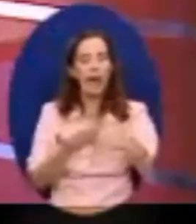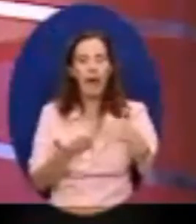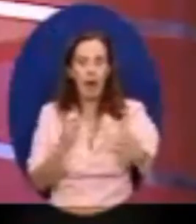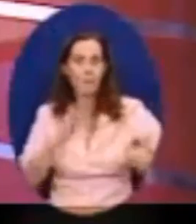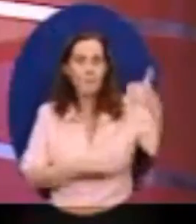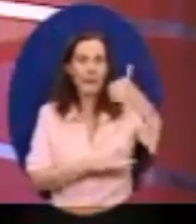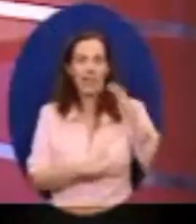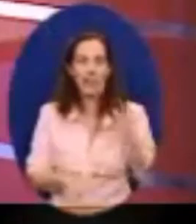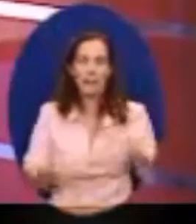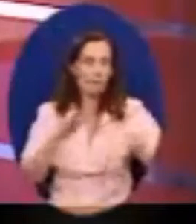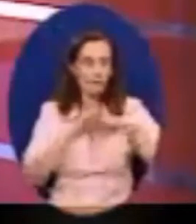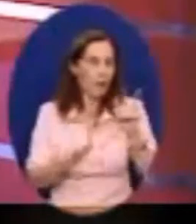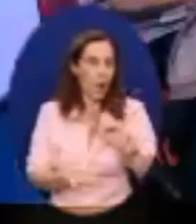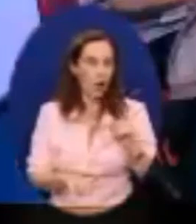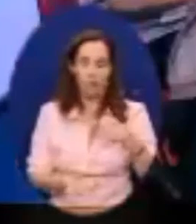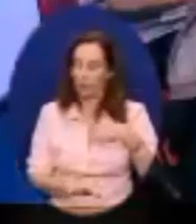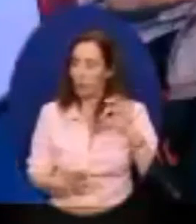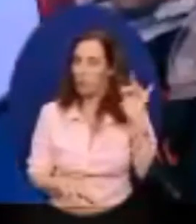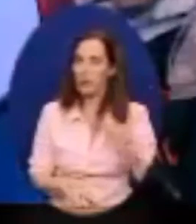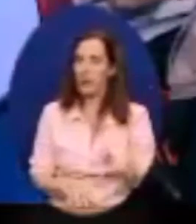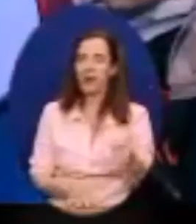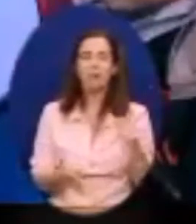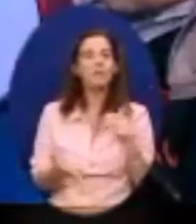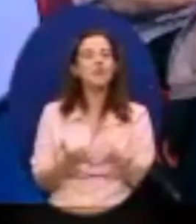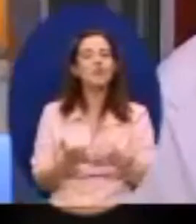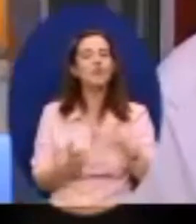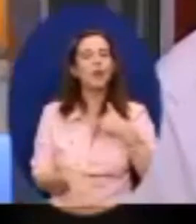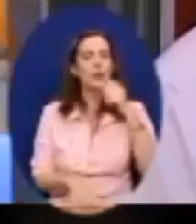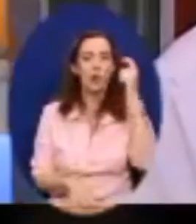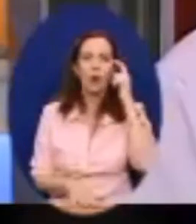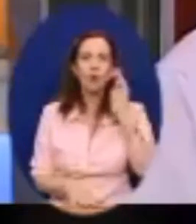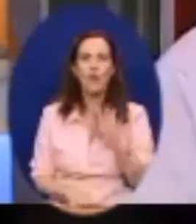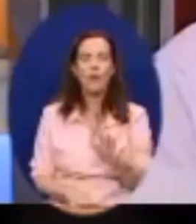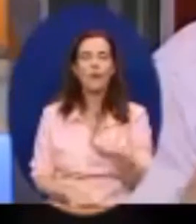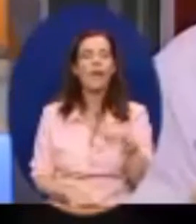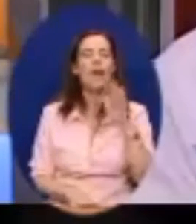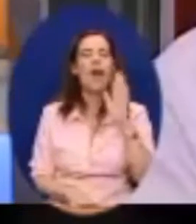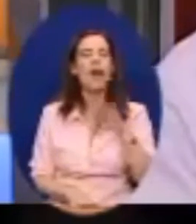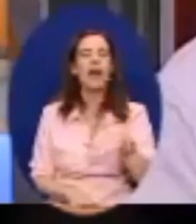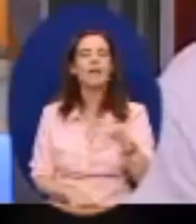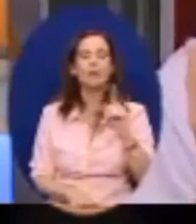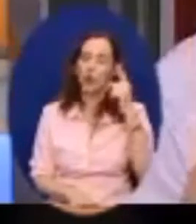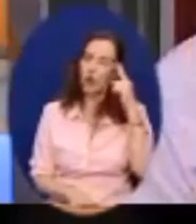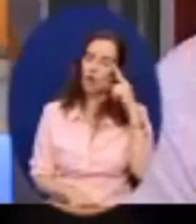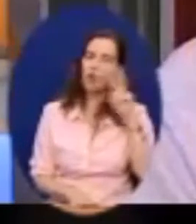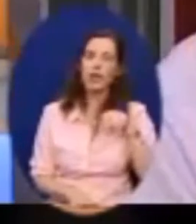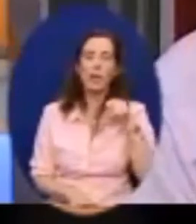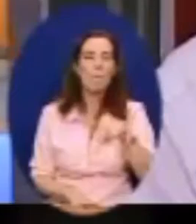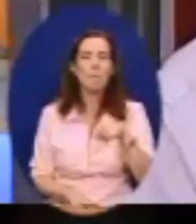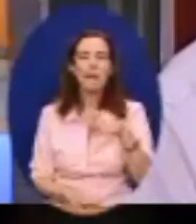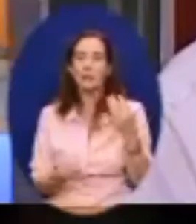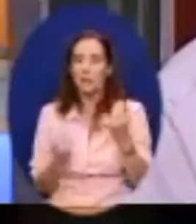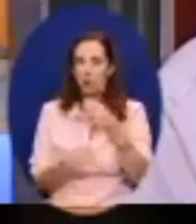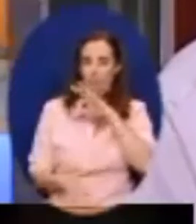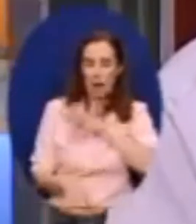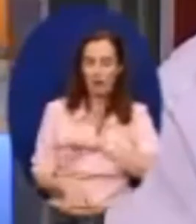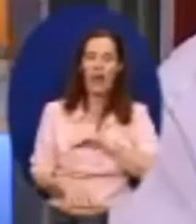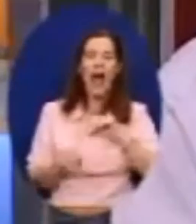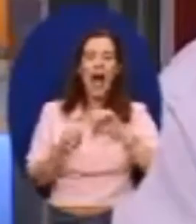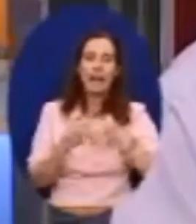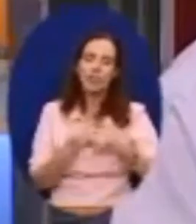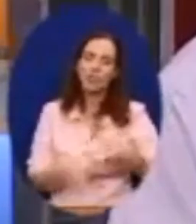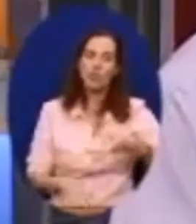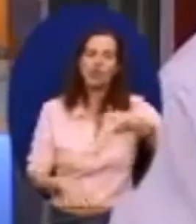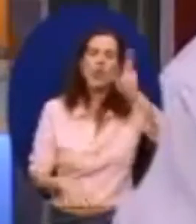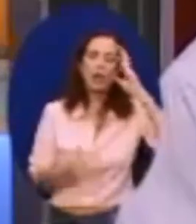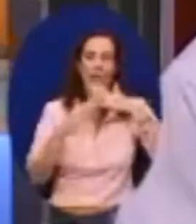הבכירים. נכון. אני בהחלט מתנגד לזה משום שאני חושב שגם אם מישהו חושב שיש בזה איזה תועלת, הנזק יעלה